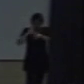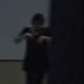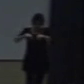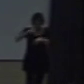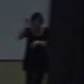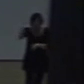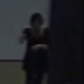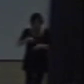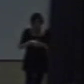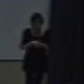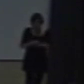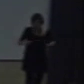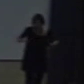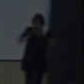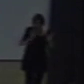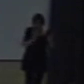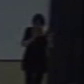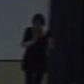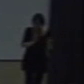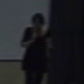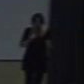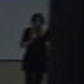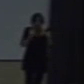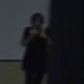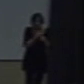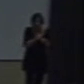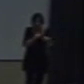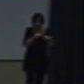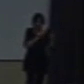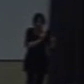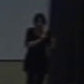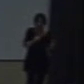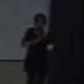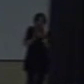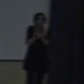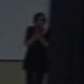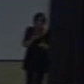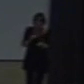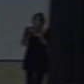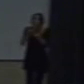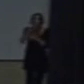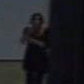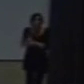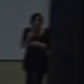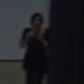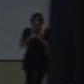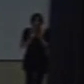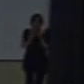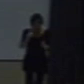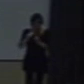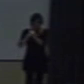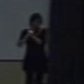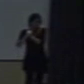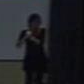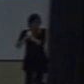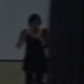vinguin a fer-me la rentadora a casa. Vull dir, clar, la feina dels d'allò no estan aportant res perquè és una mena d'esclavatge col·lectiu. Així hi